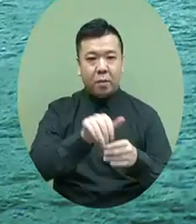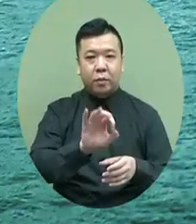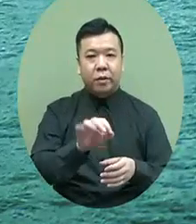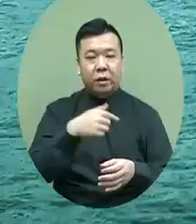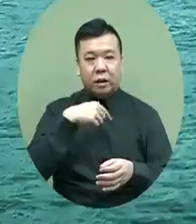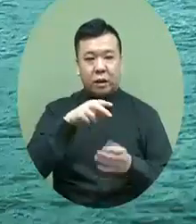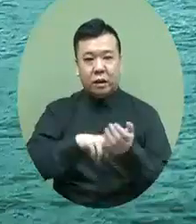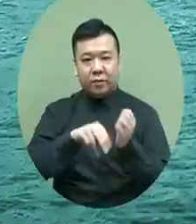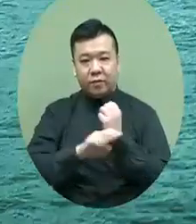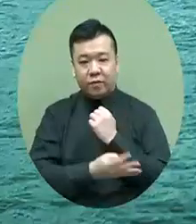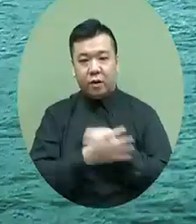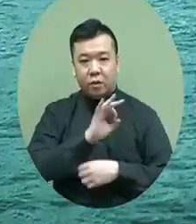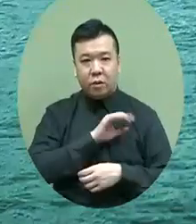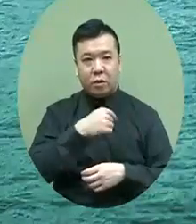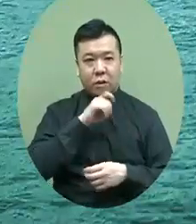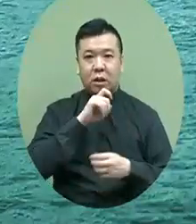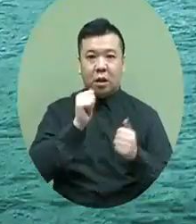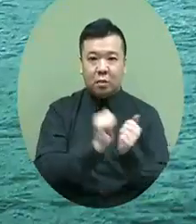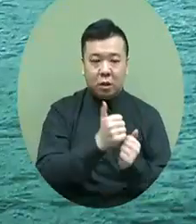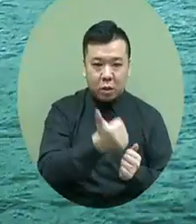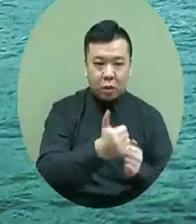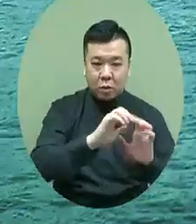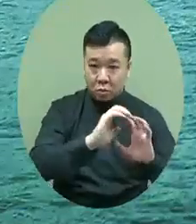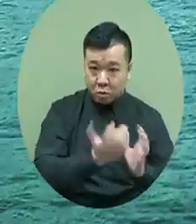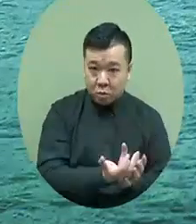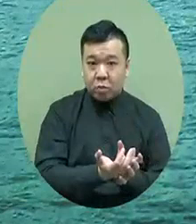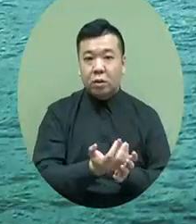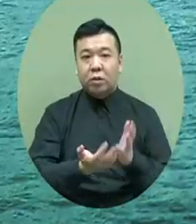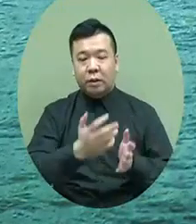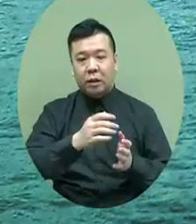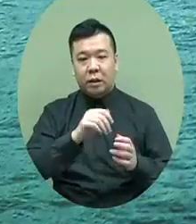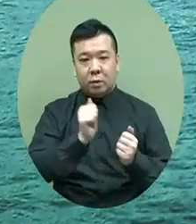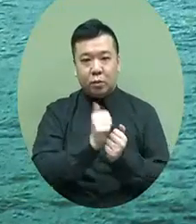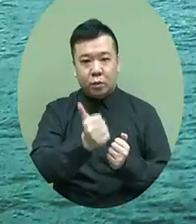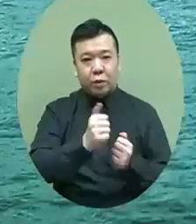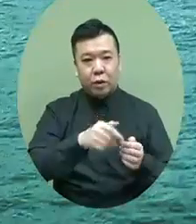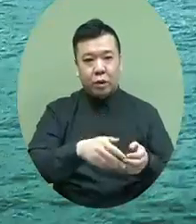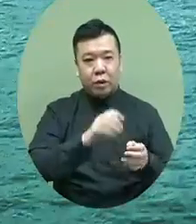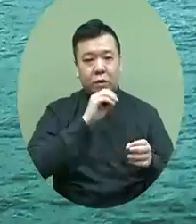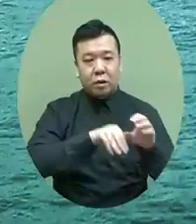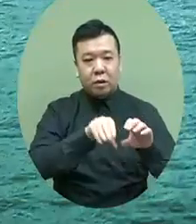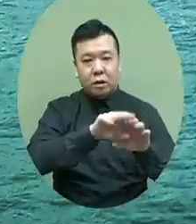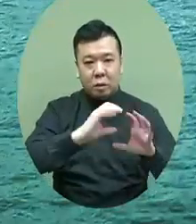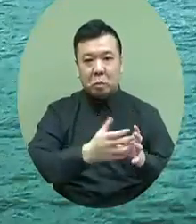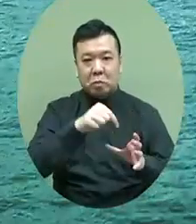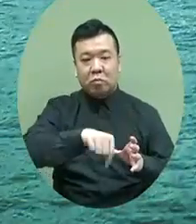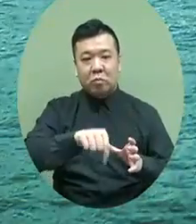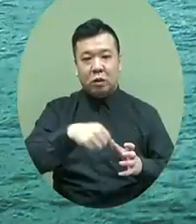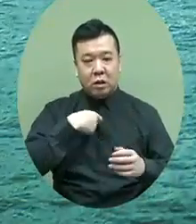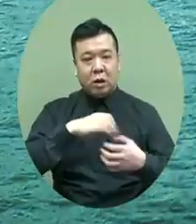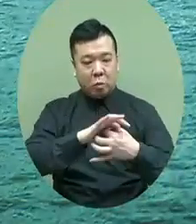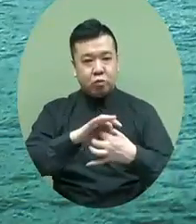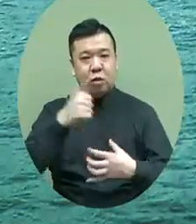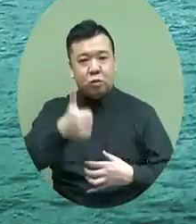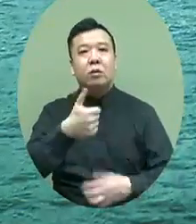票嘅，所以政府係需要同一啲我哋叫友好嘅團體、友好嘅政黨咧，都建立一個良性